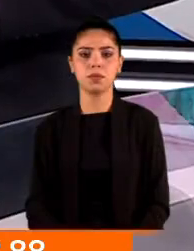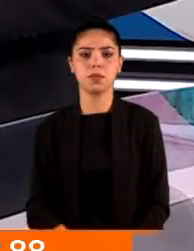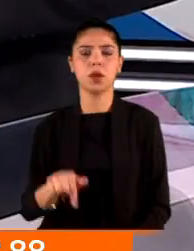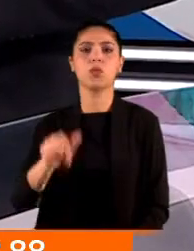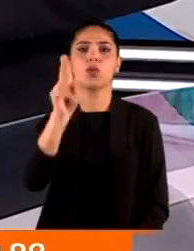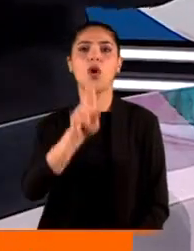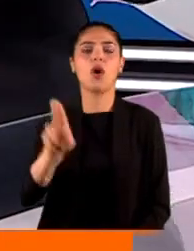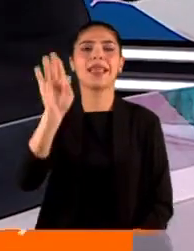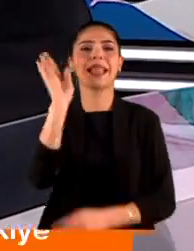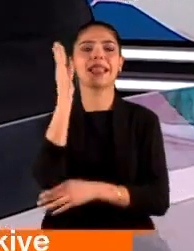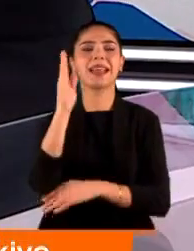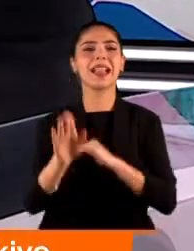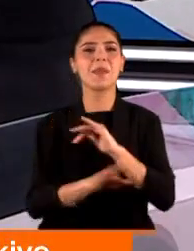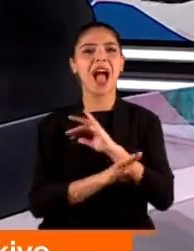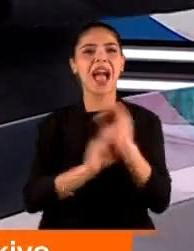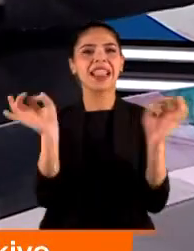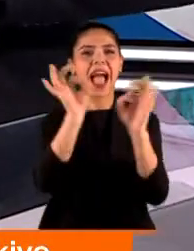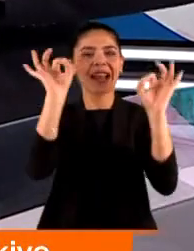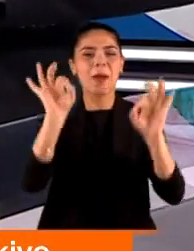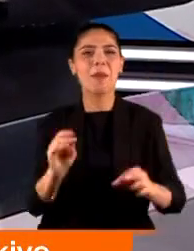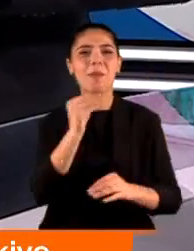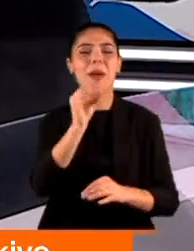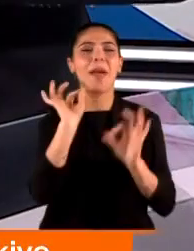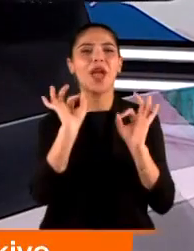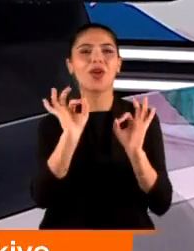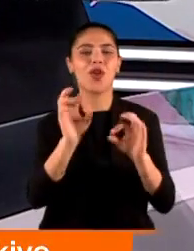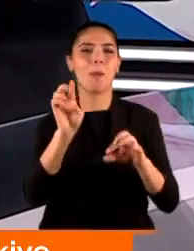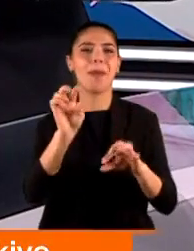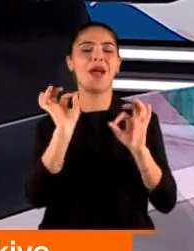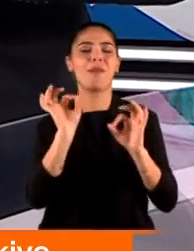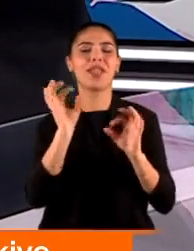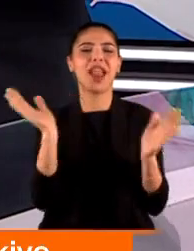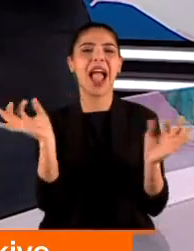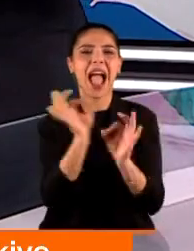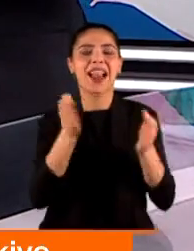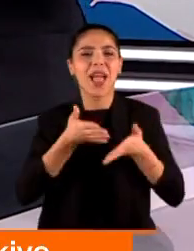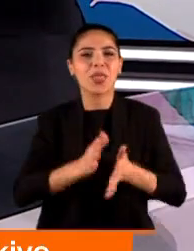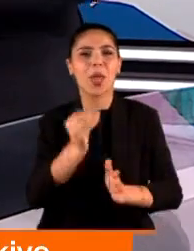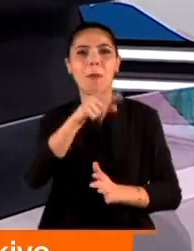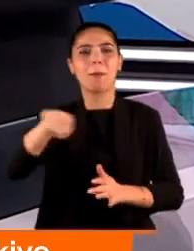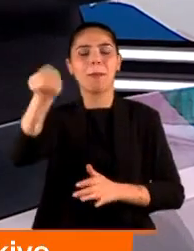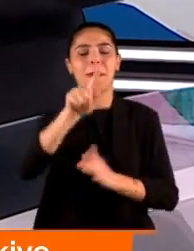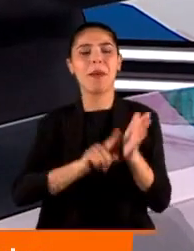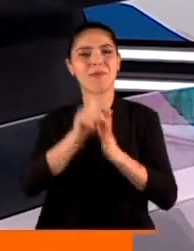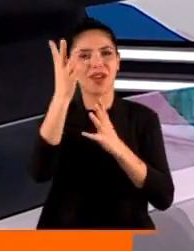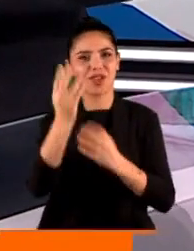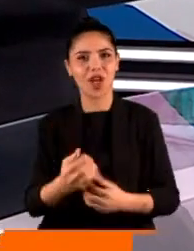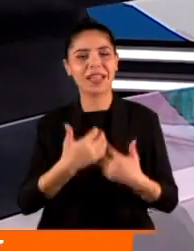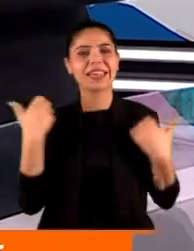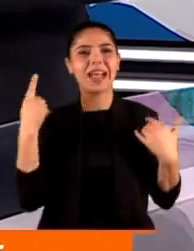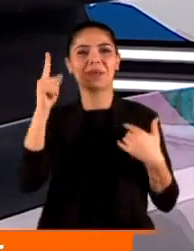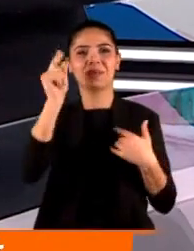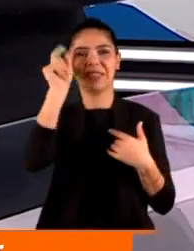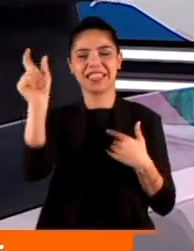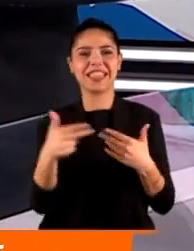Selam bugün 17 Kasım Hayata çok erken başlayan bebeklerin günü Prematüre olarak dünyaya gelip hayata tutunmayı Başaran minik kahramanlardan